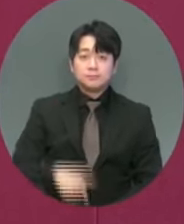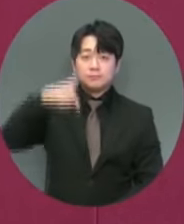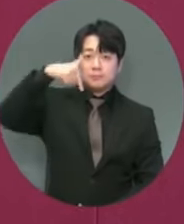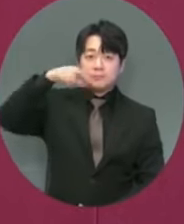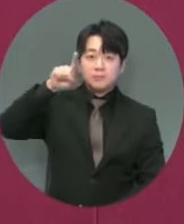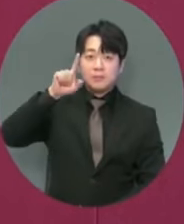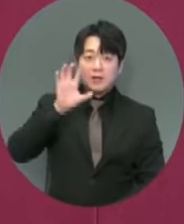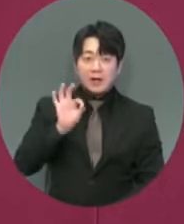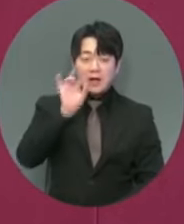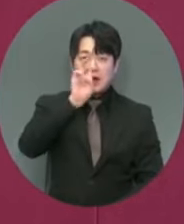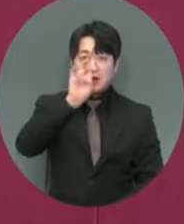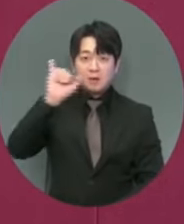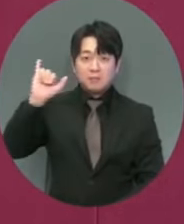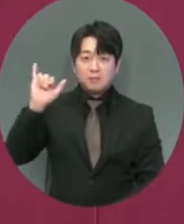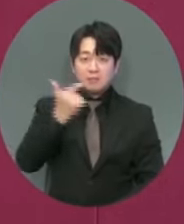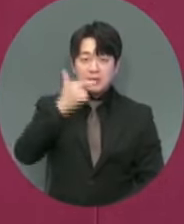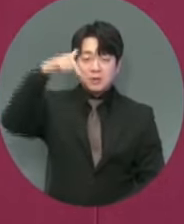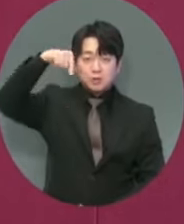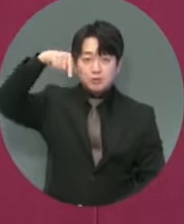강민국 의원,